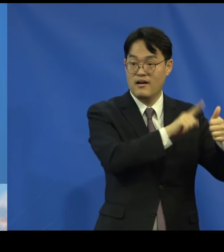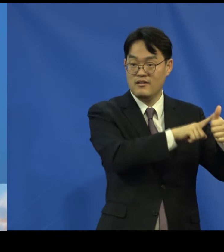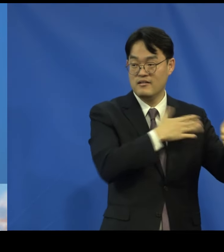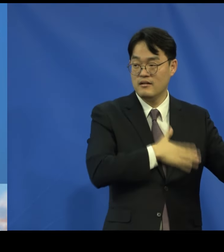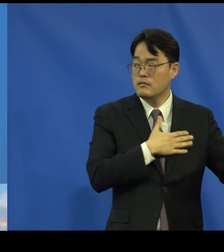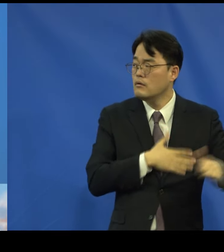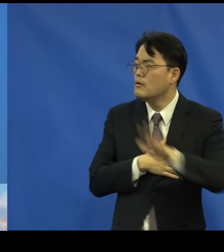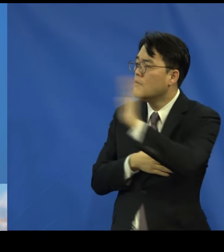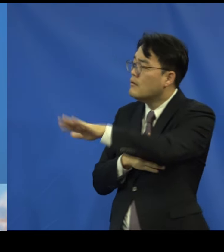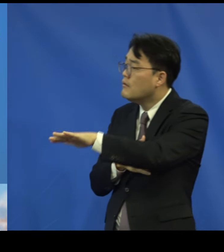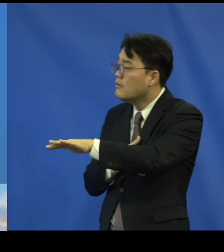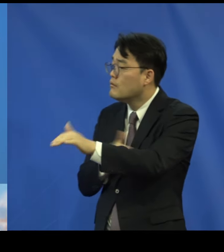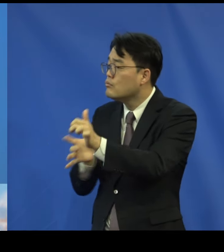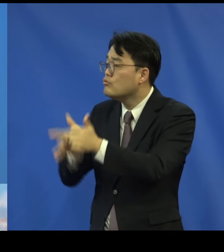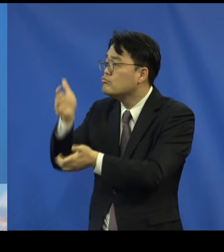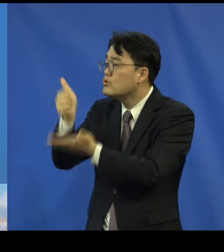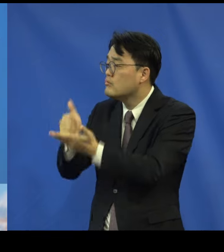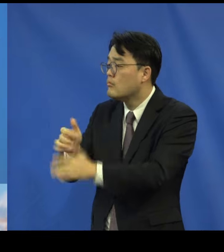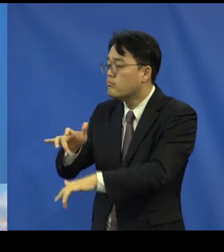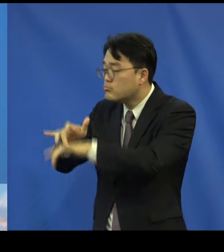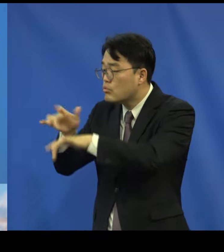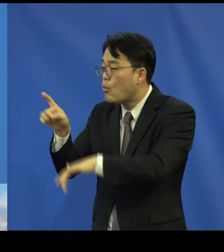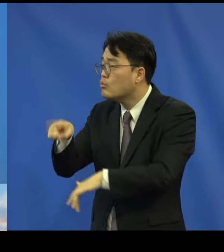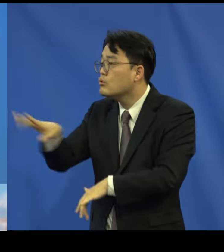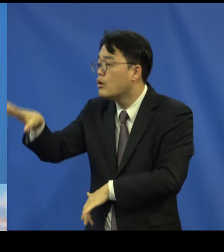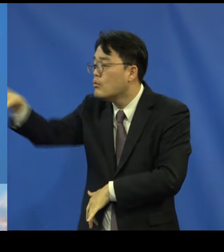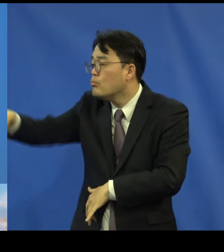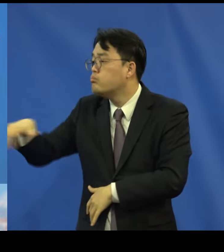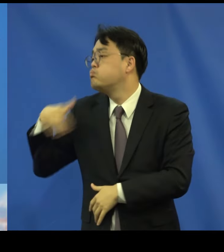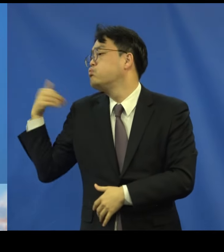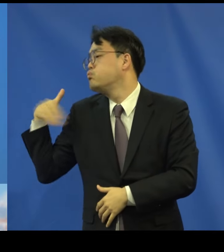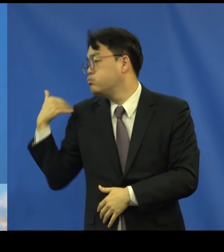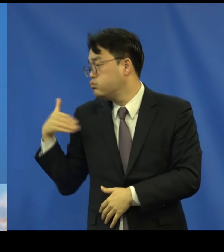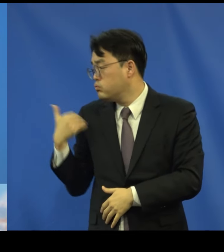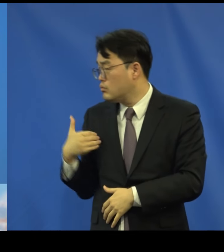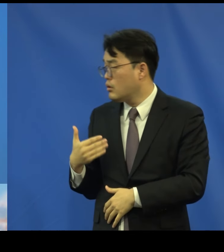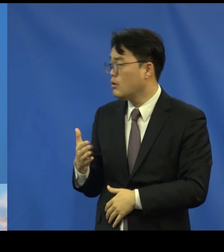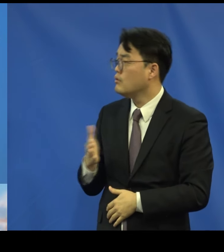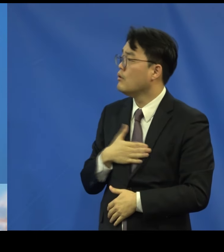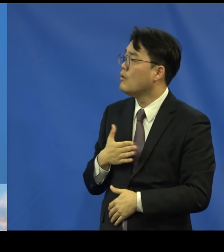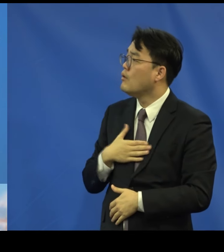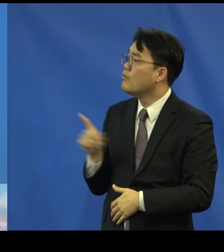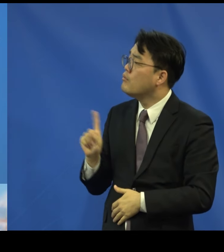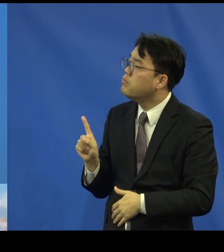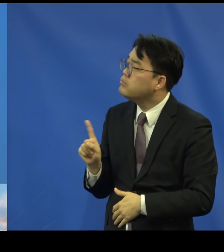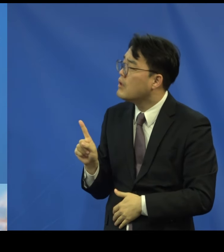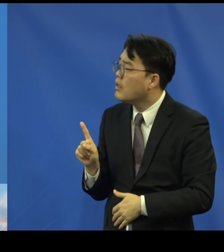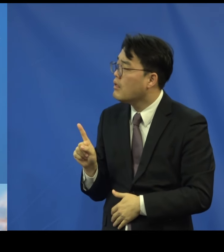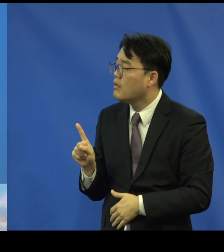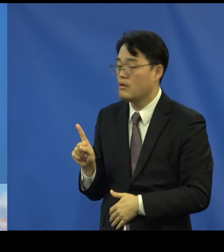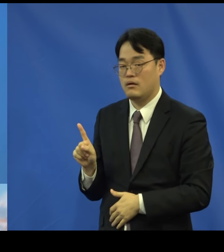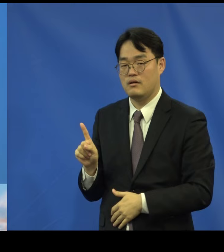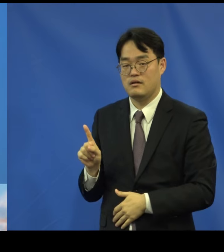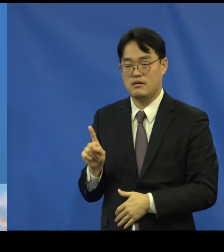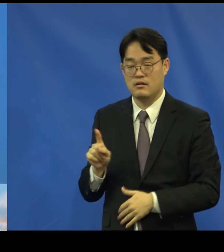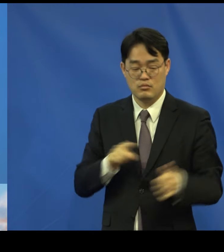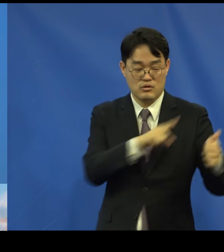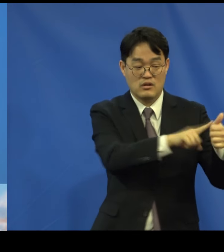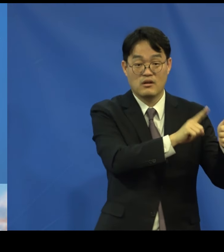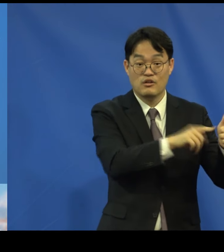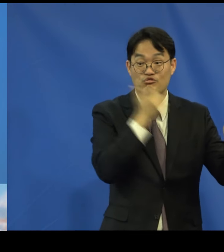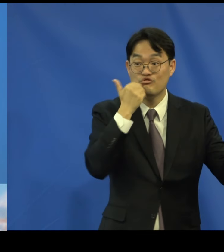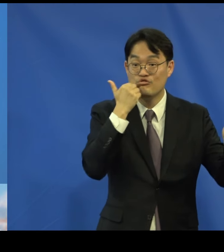우리가 알지 못하거늘 그 길을 어찌 알겠사옵나이까. 이 도마는 의심이 많은